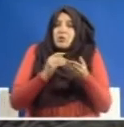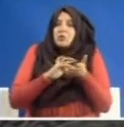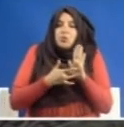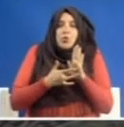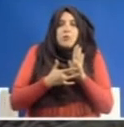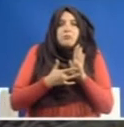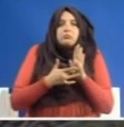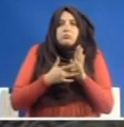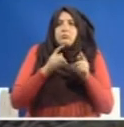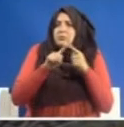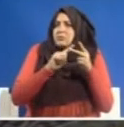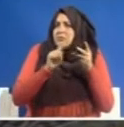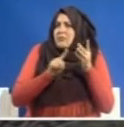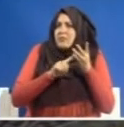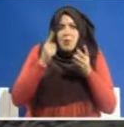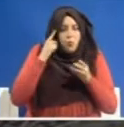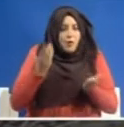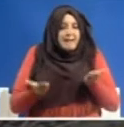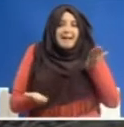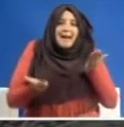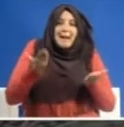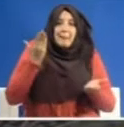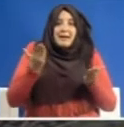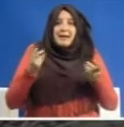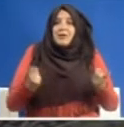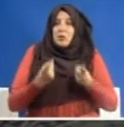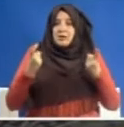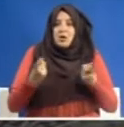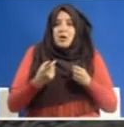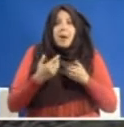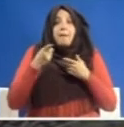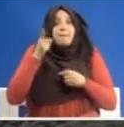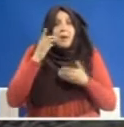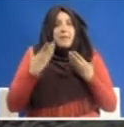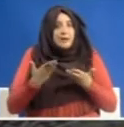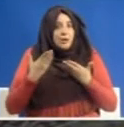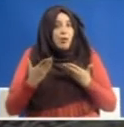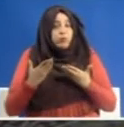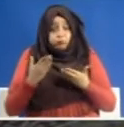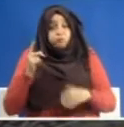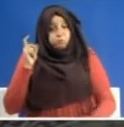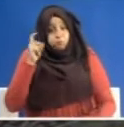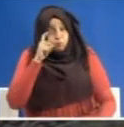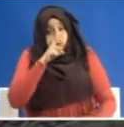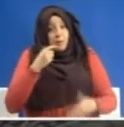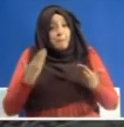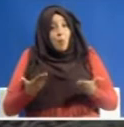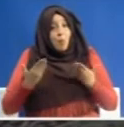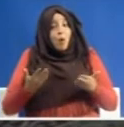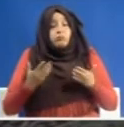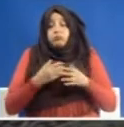أسباب التوازن التربوي للصغار. ولكن عالم اليوم صعب جدا،